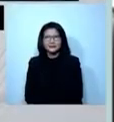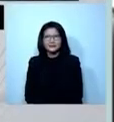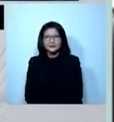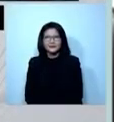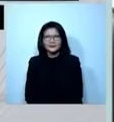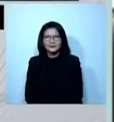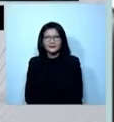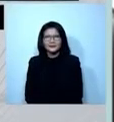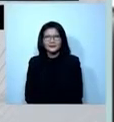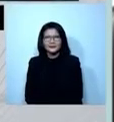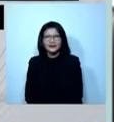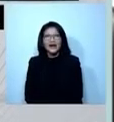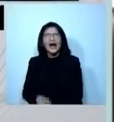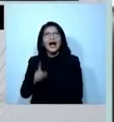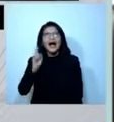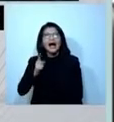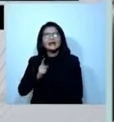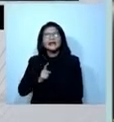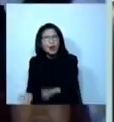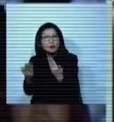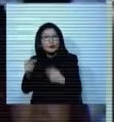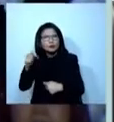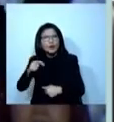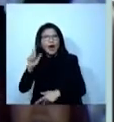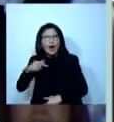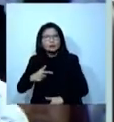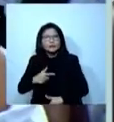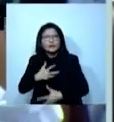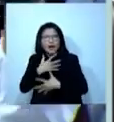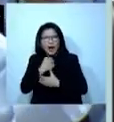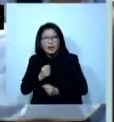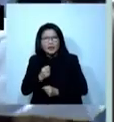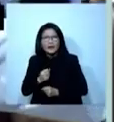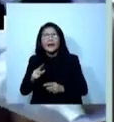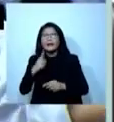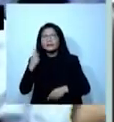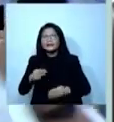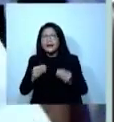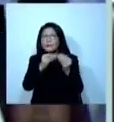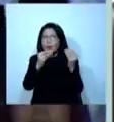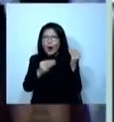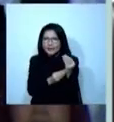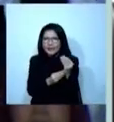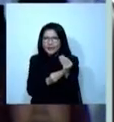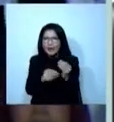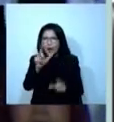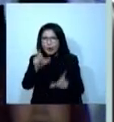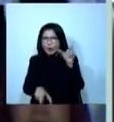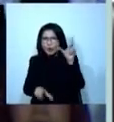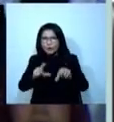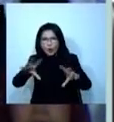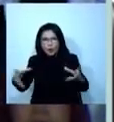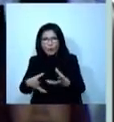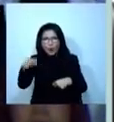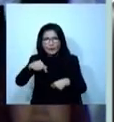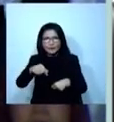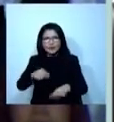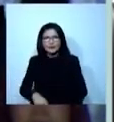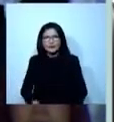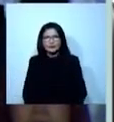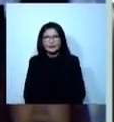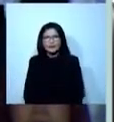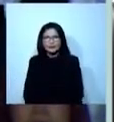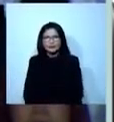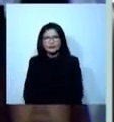yang disampaikan ke KPU. Saya harus apresiasi juga ke Mas Anies soal bagaimana yang bersangkutan tidak